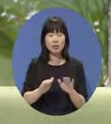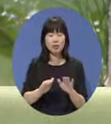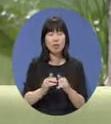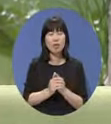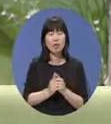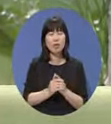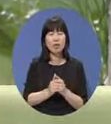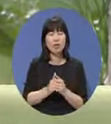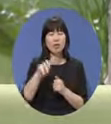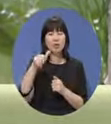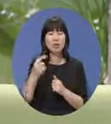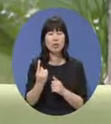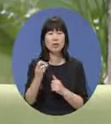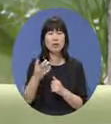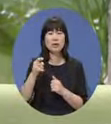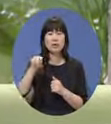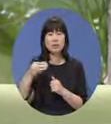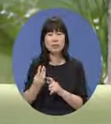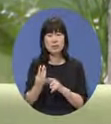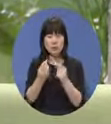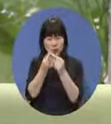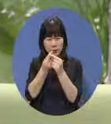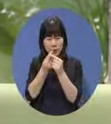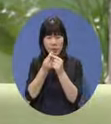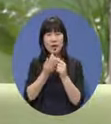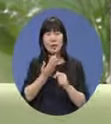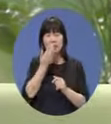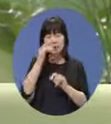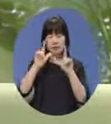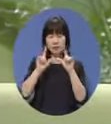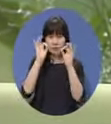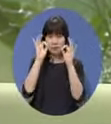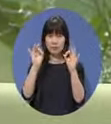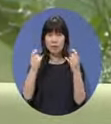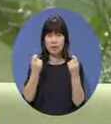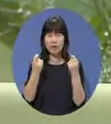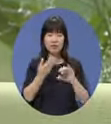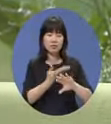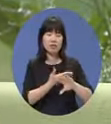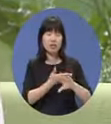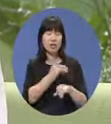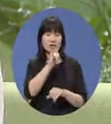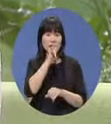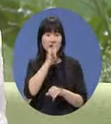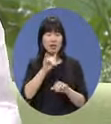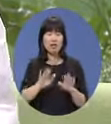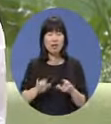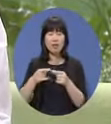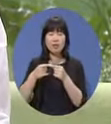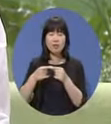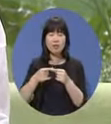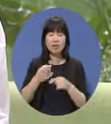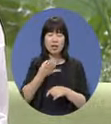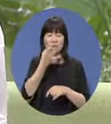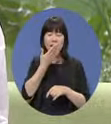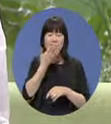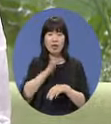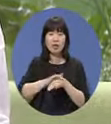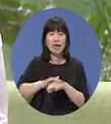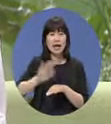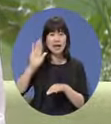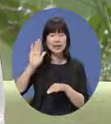뭐 콩나물도 정말 한오락이씩 이렇게 먹는 모습 보셨잖아요. 근데 좀 다른 게 있다면 일단 밥을 잘 안 먹는 아이들은